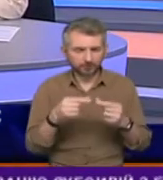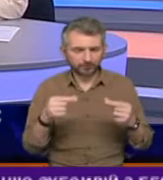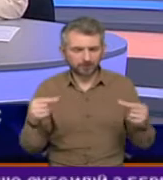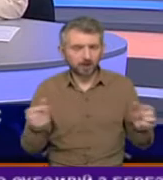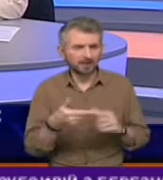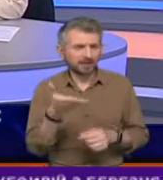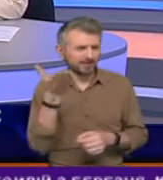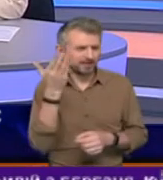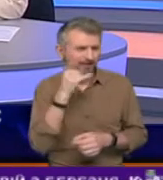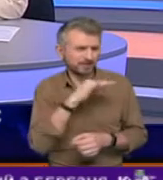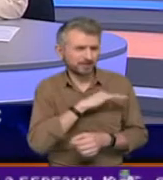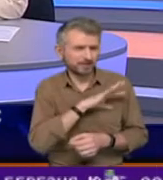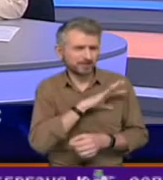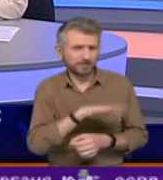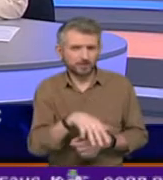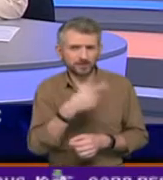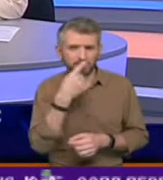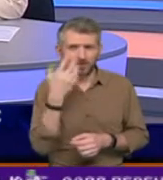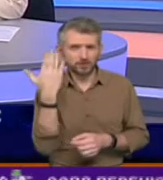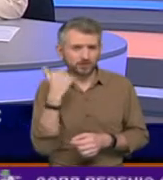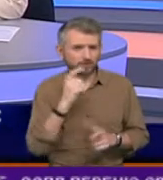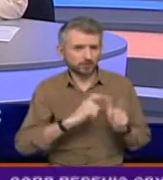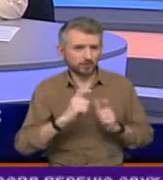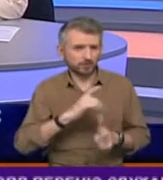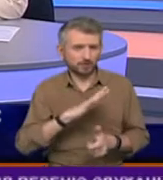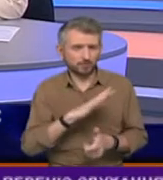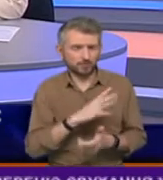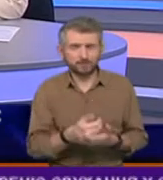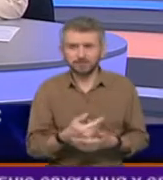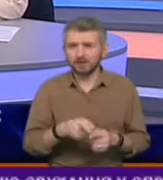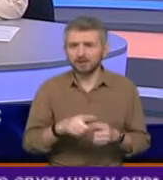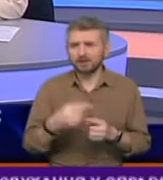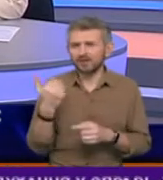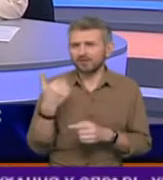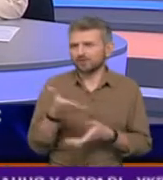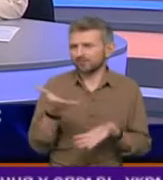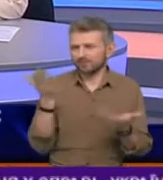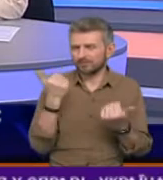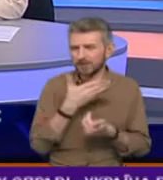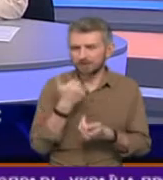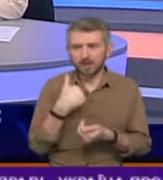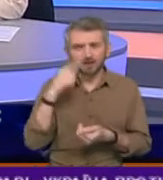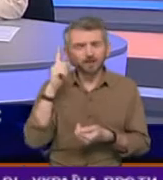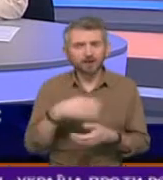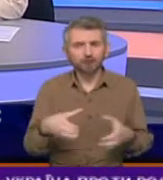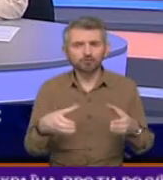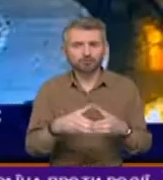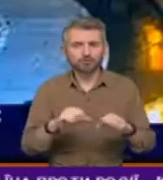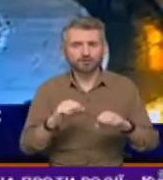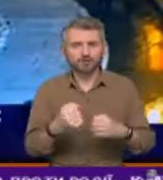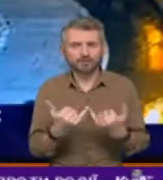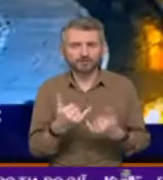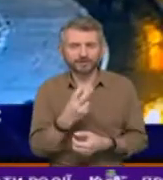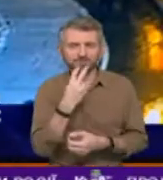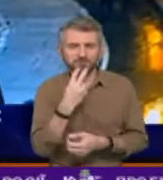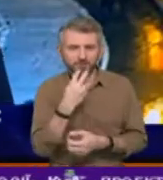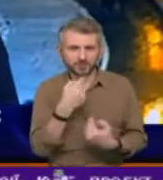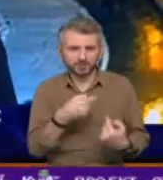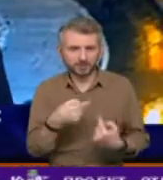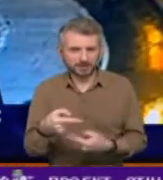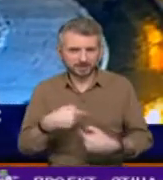що багато закладів вищої освіти, як третє предмет, встановлюю через риску біологія і фізика. Фізика у нас починає падати, да, через те, що